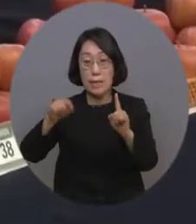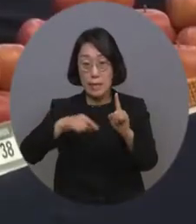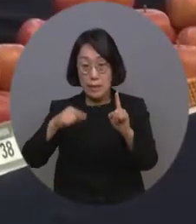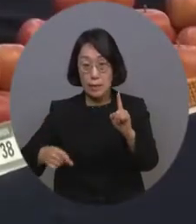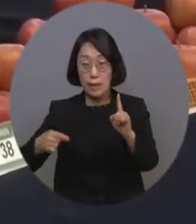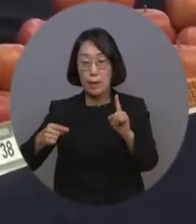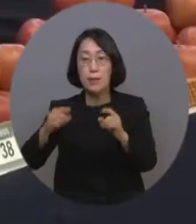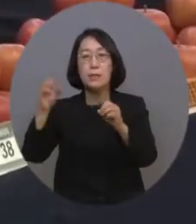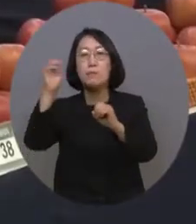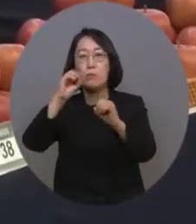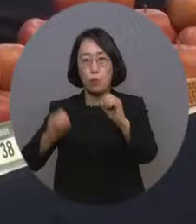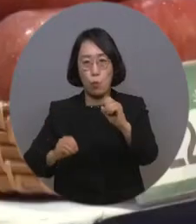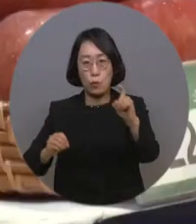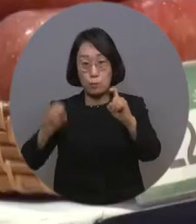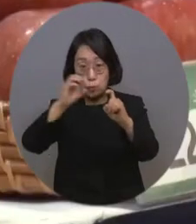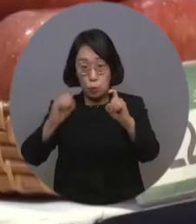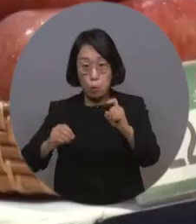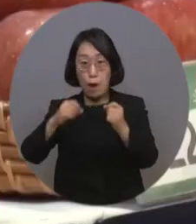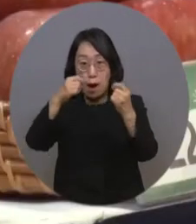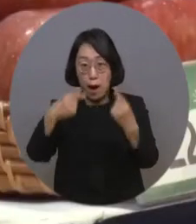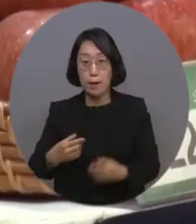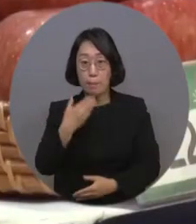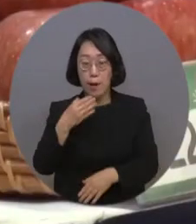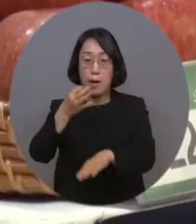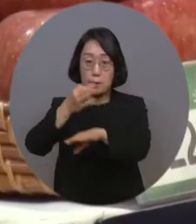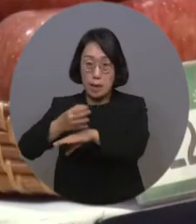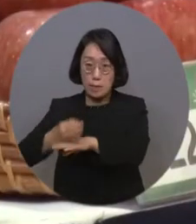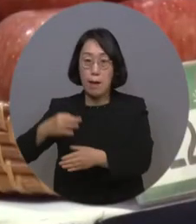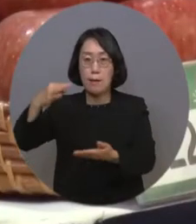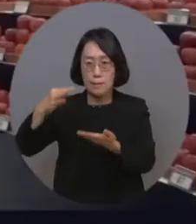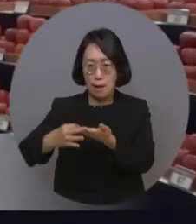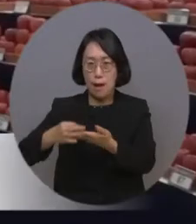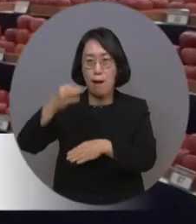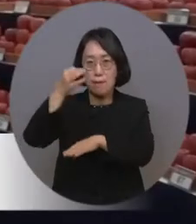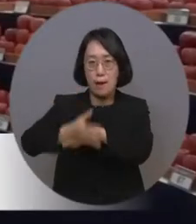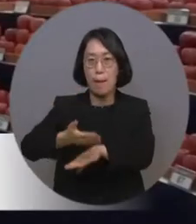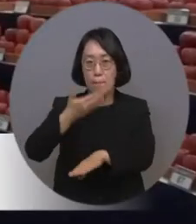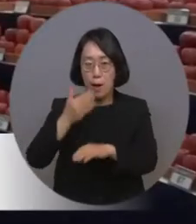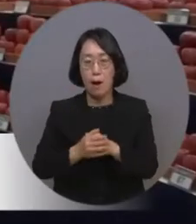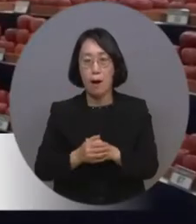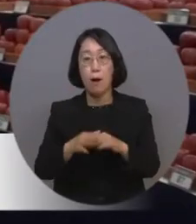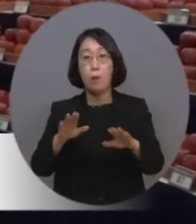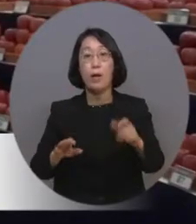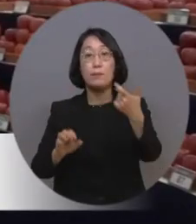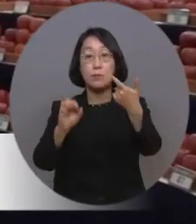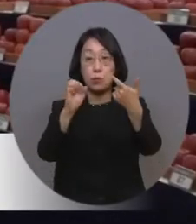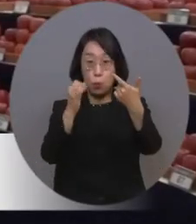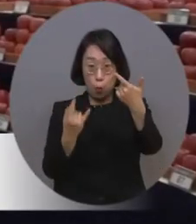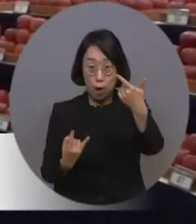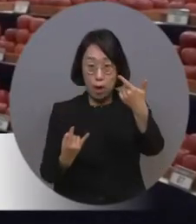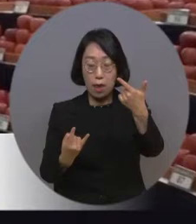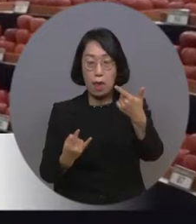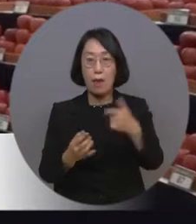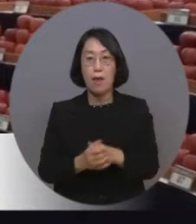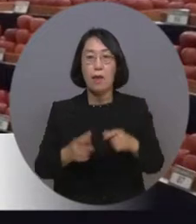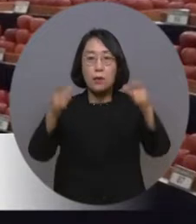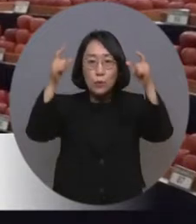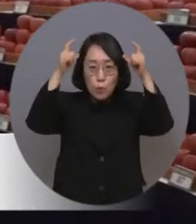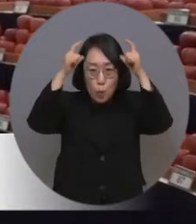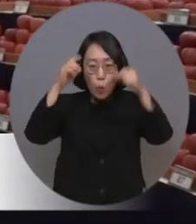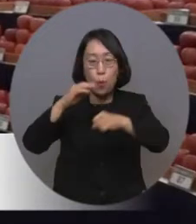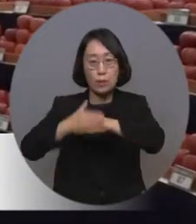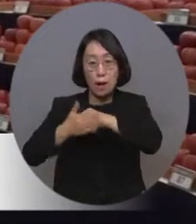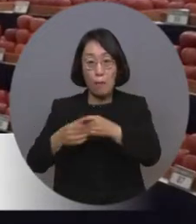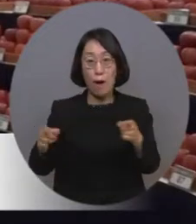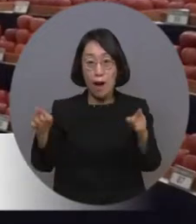할인된 가격으로 판매해 저렴한 비용으로 축제를 즐겼습니다. 올해 제16회 한우랑 사과랑